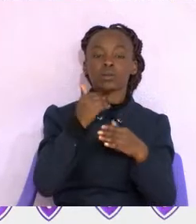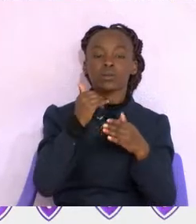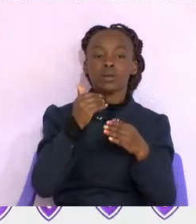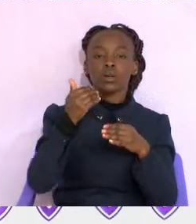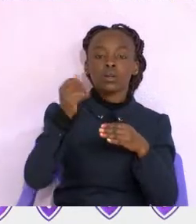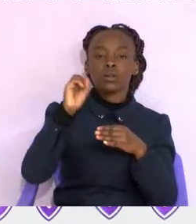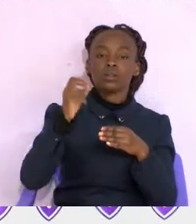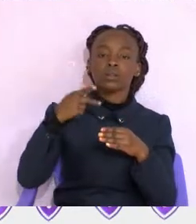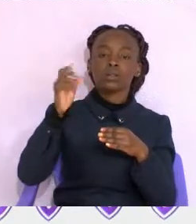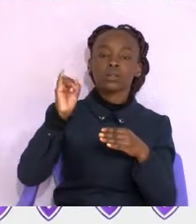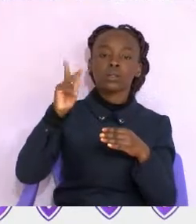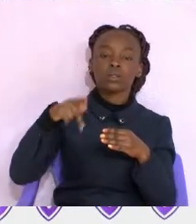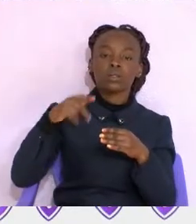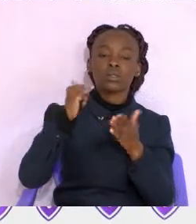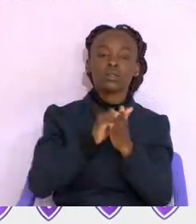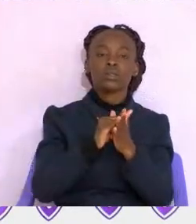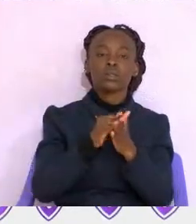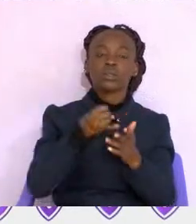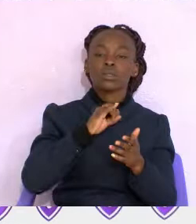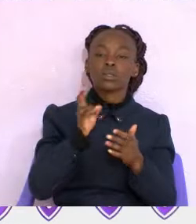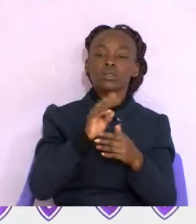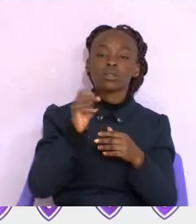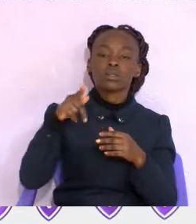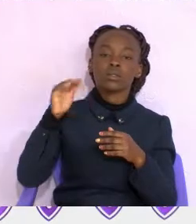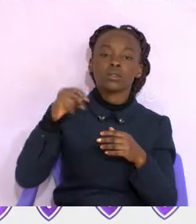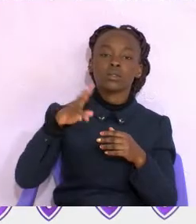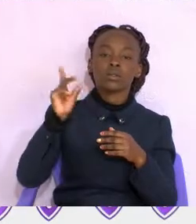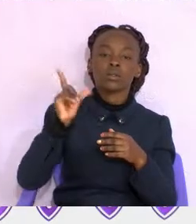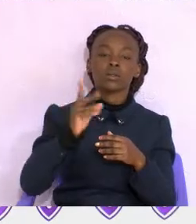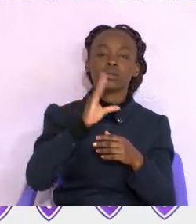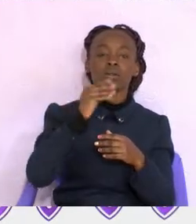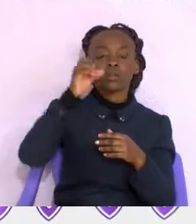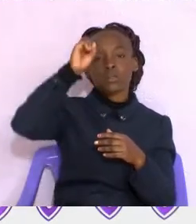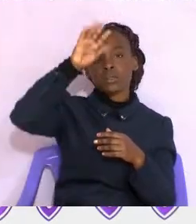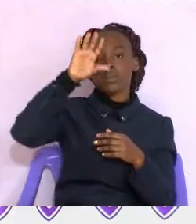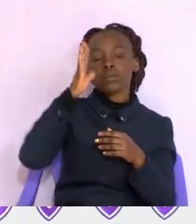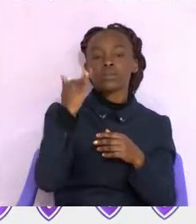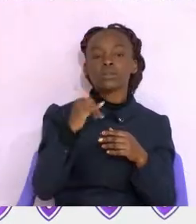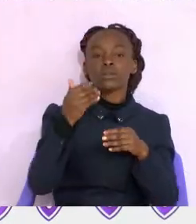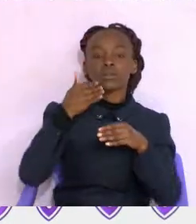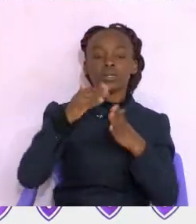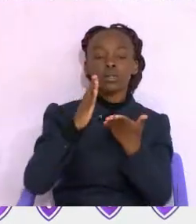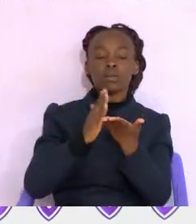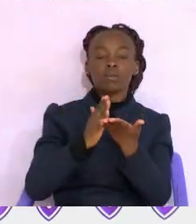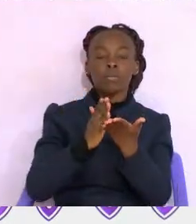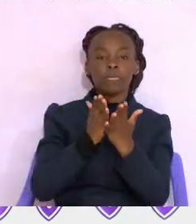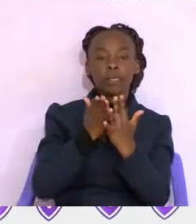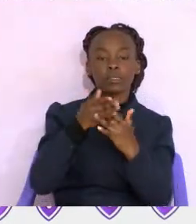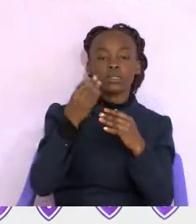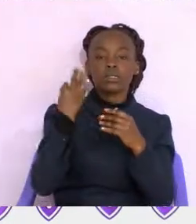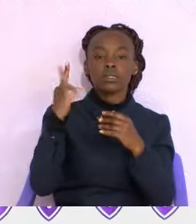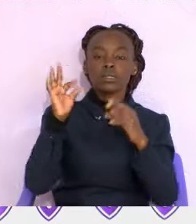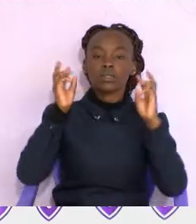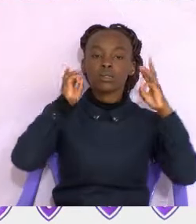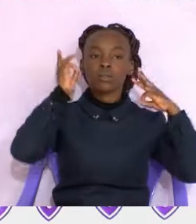wapendwa, ninamuona Paulo na ananishangaza. Maana katikati ya hofu, katikati ya mashaka,